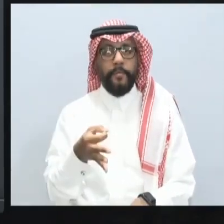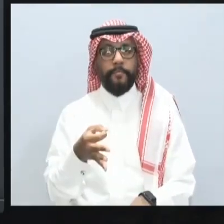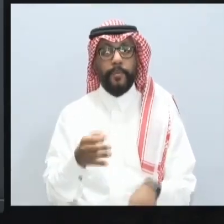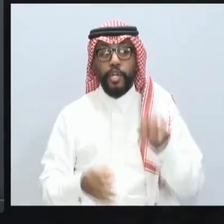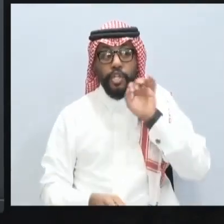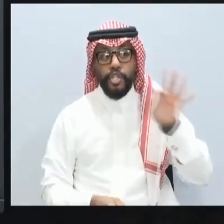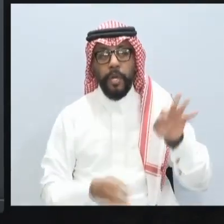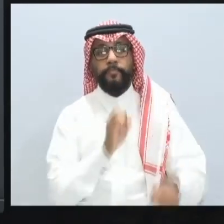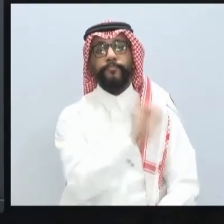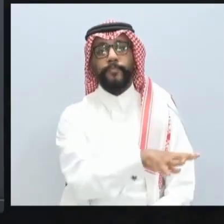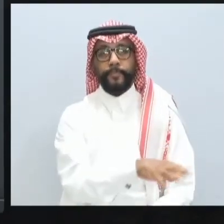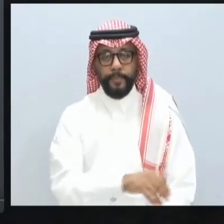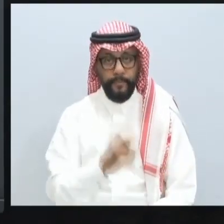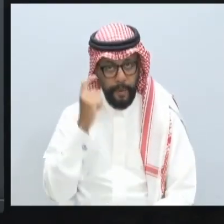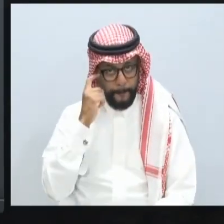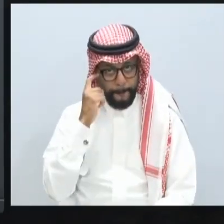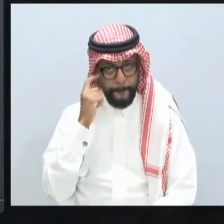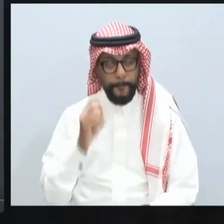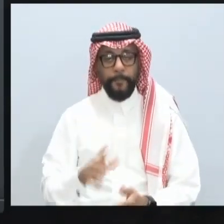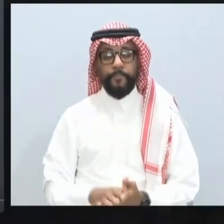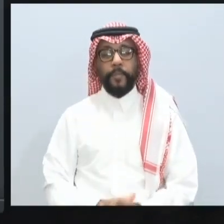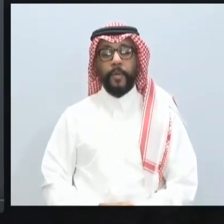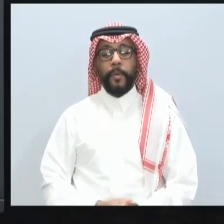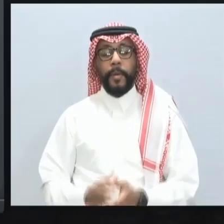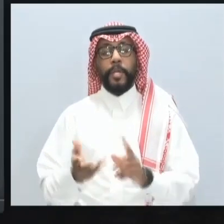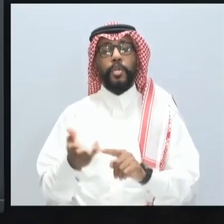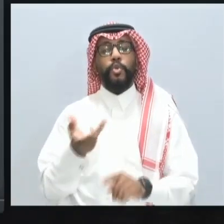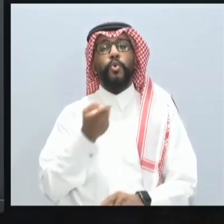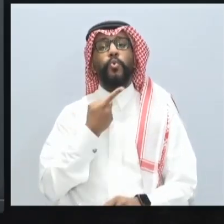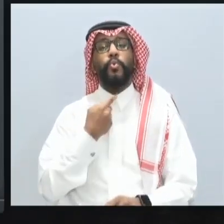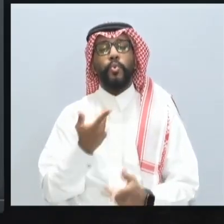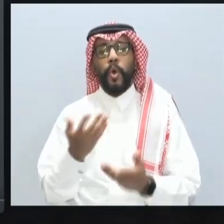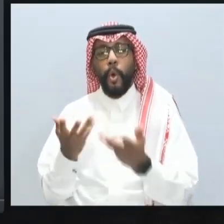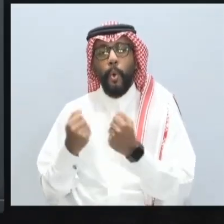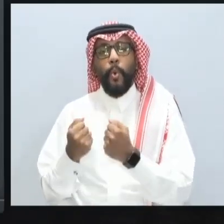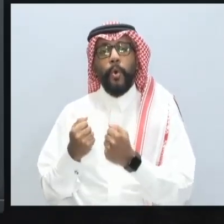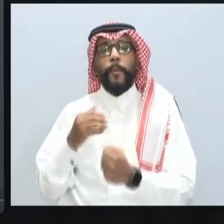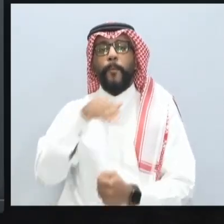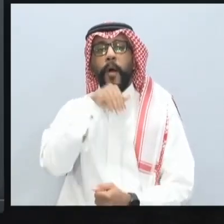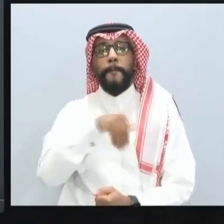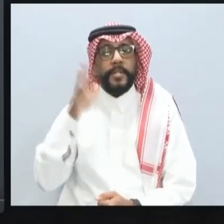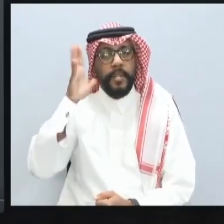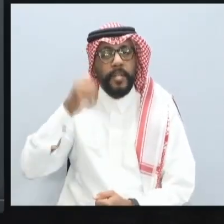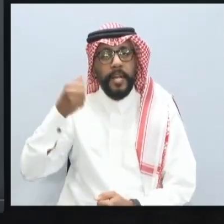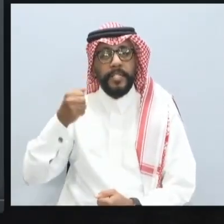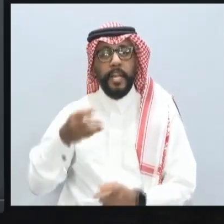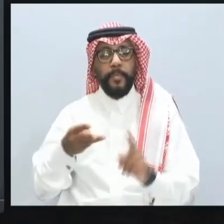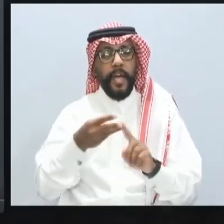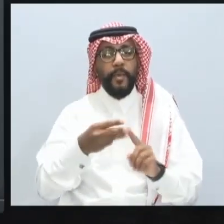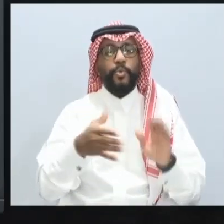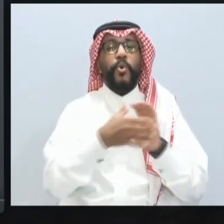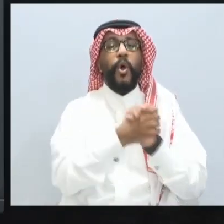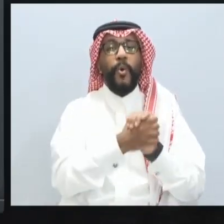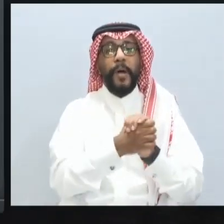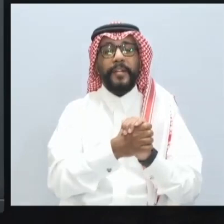سندرس باذن الله حقوق النبي صلى الله عليه وسلم وال بيته واصحابه ثم بعد ذلك بيعه الامر ولزوم جماعه المسلمين وذم